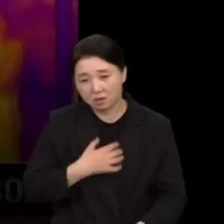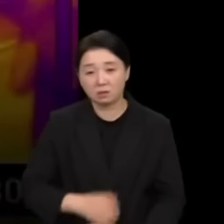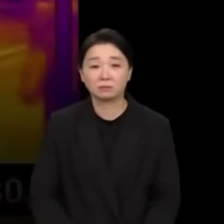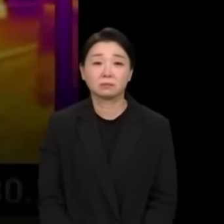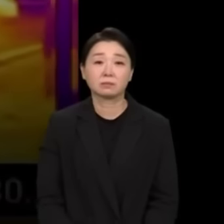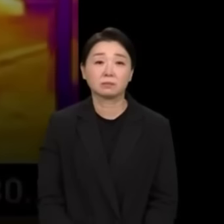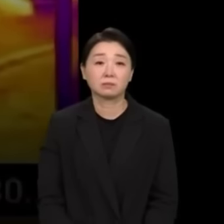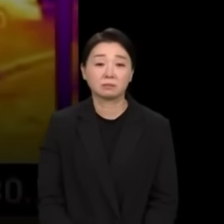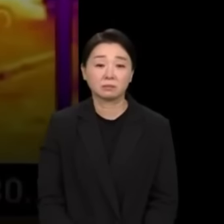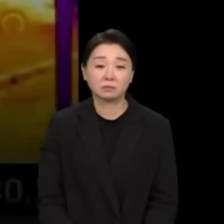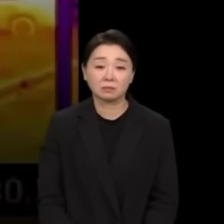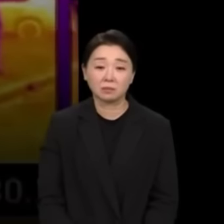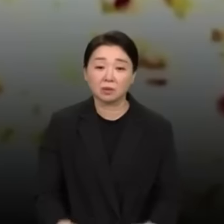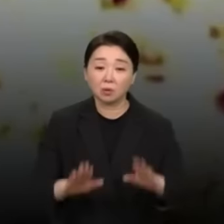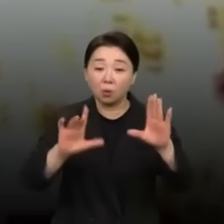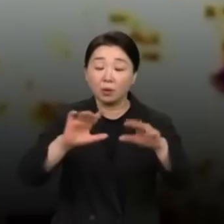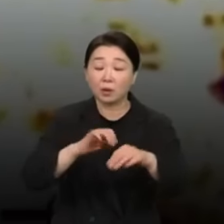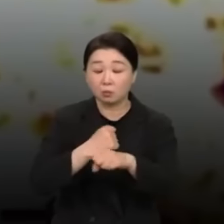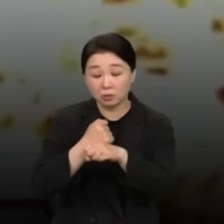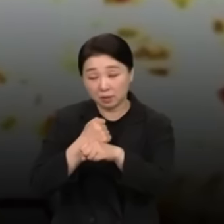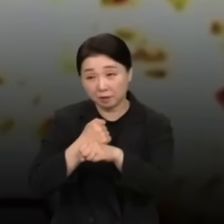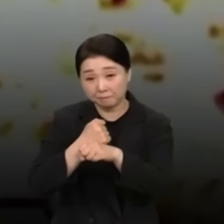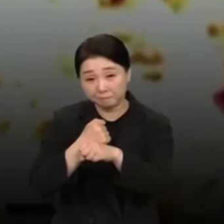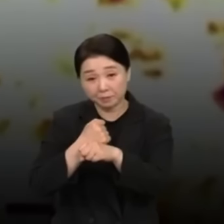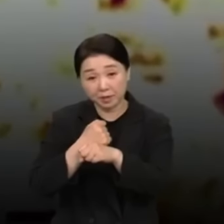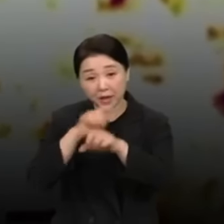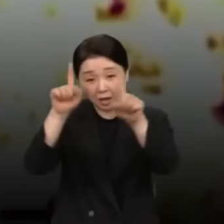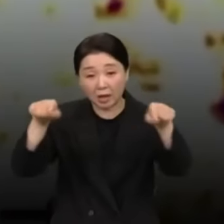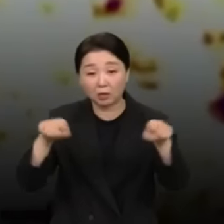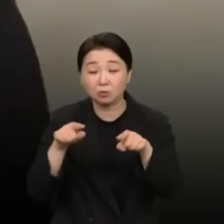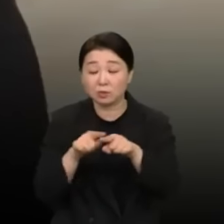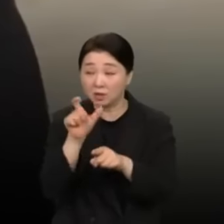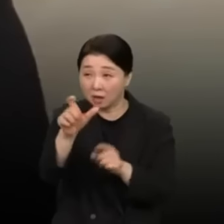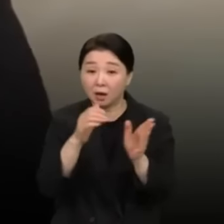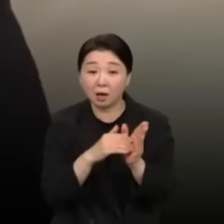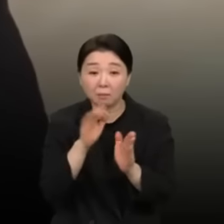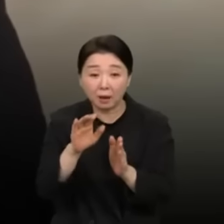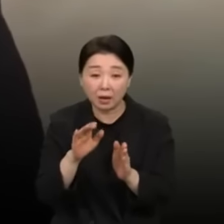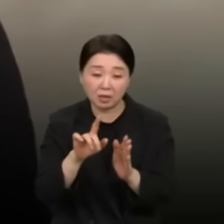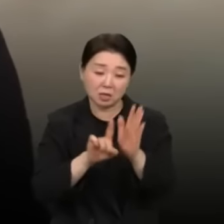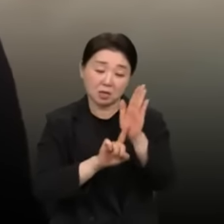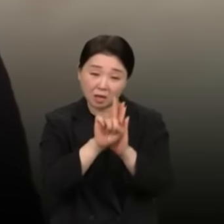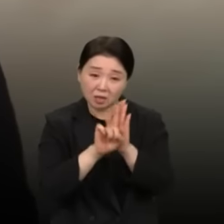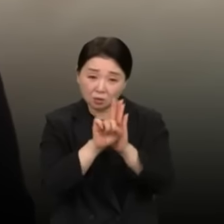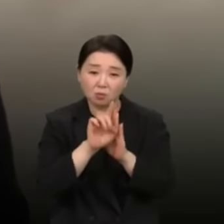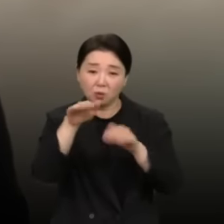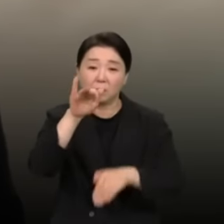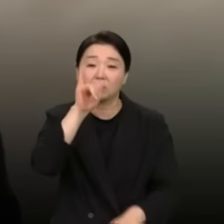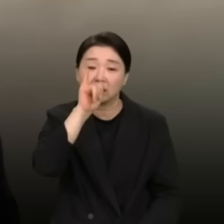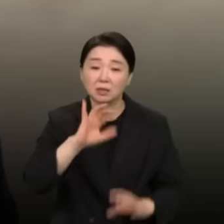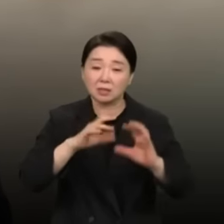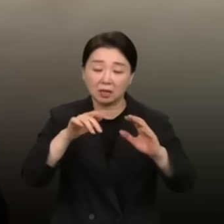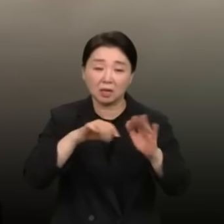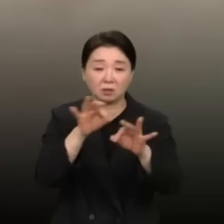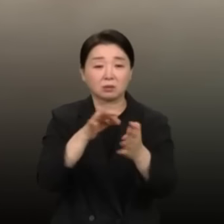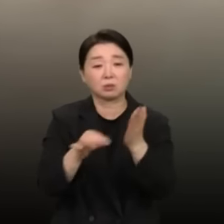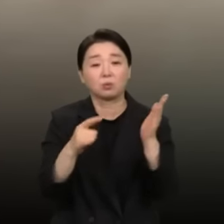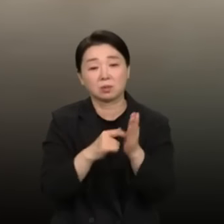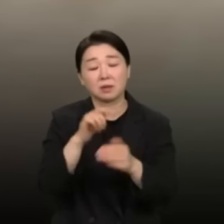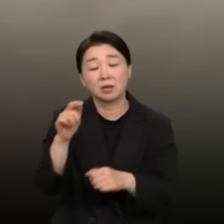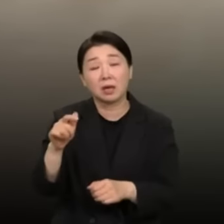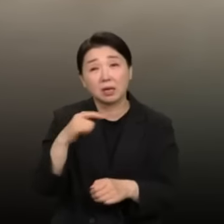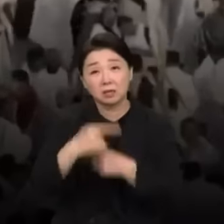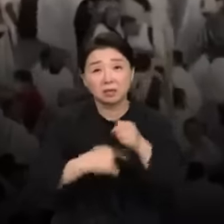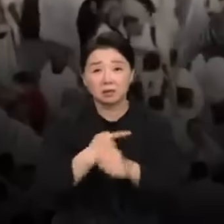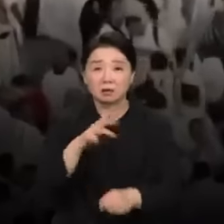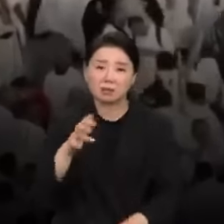올해 국제학술지 네이처에 발표된 연구에 따르면 기후변화에 따른 세계 경제 손실은 연간 38조 달러에 달할 걸로